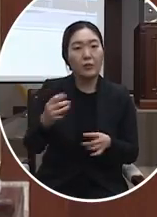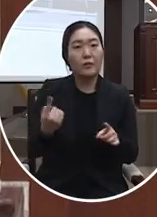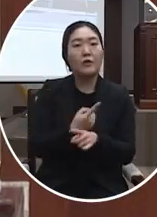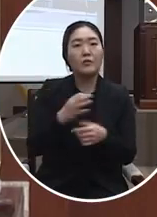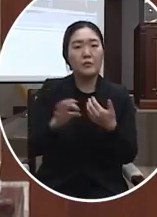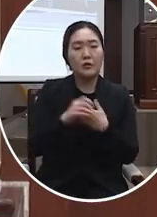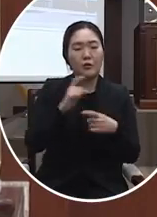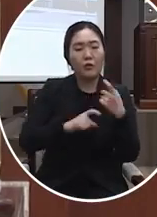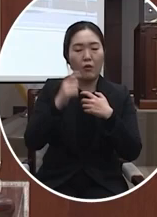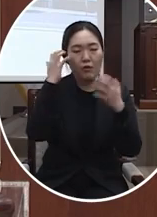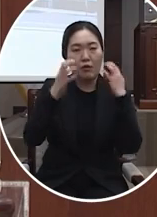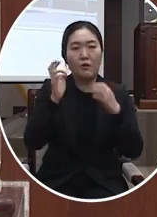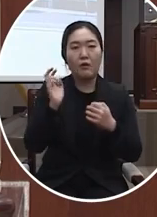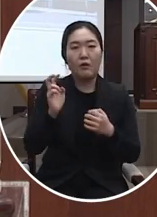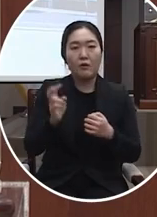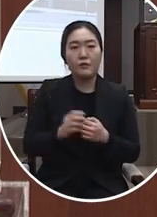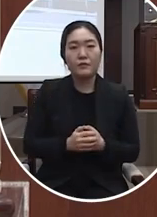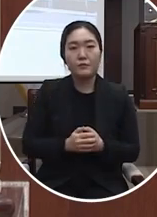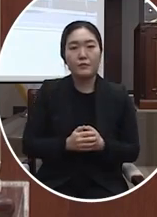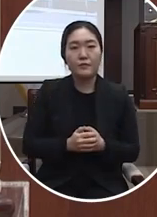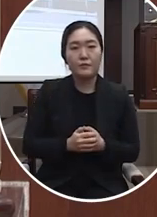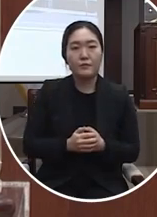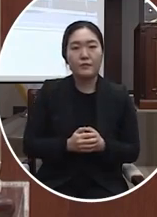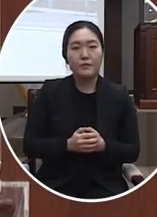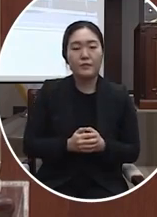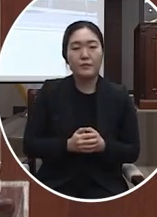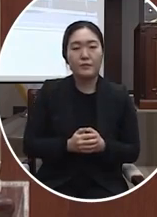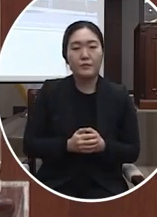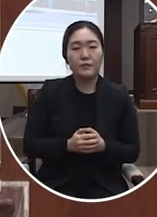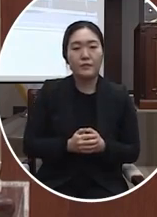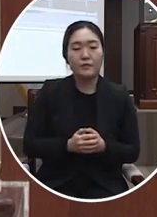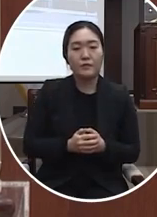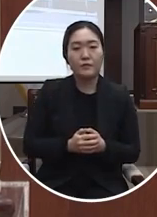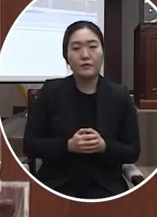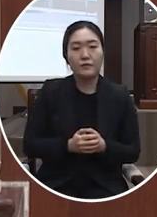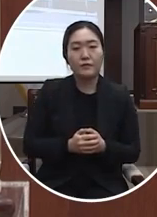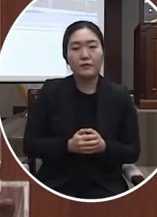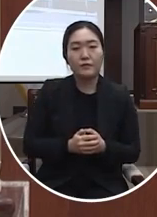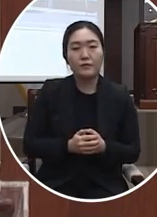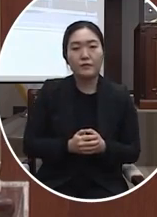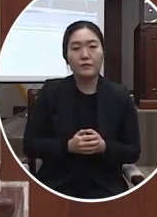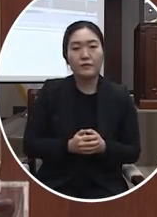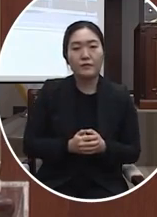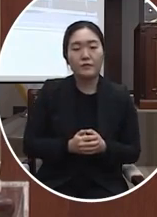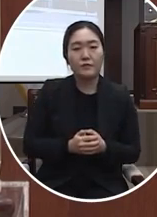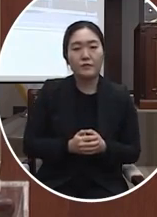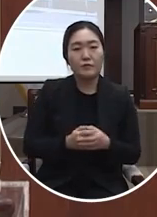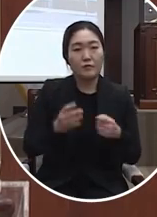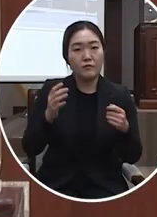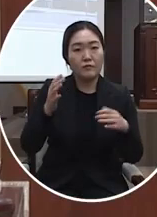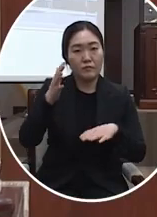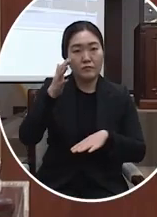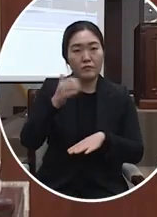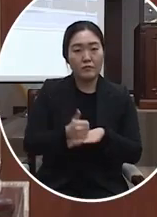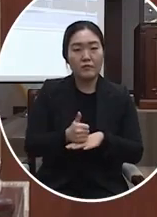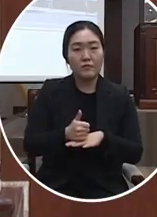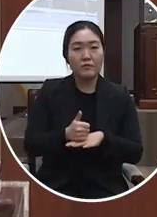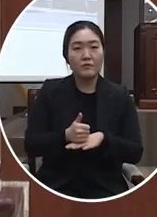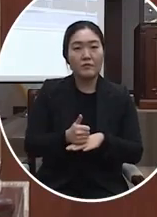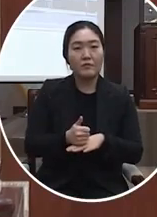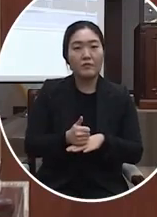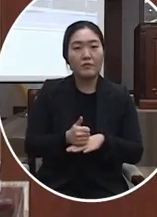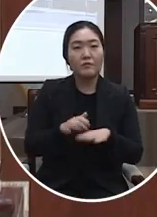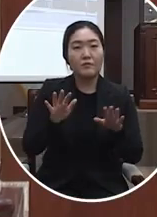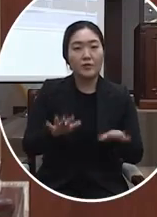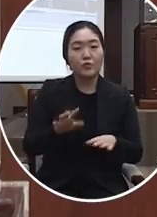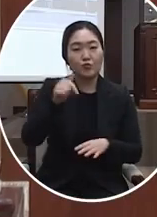구민들은 더더욱 혼란스러울 겁니다. 근시안적 행정의 표본입니다. 셋째, 따라서